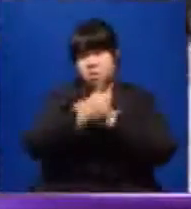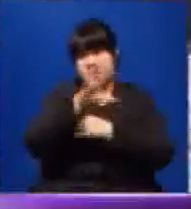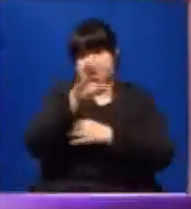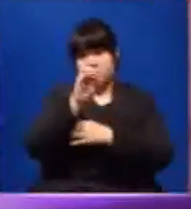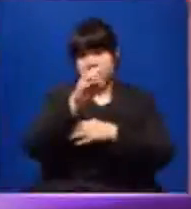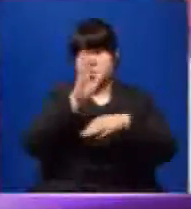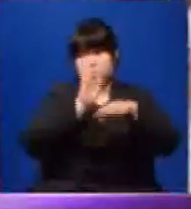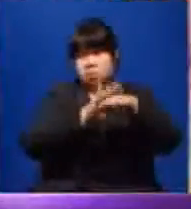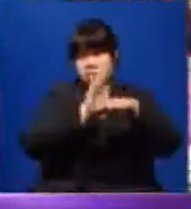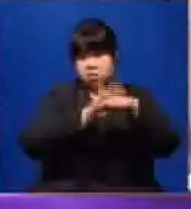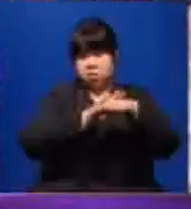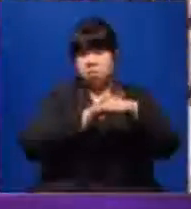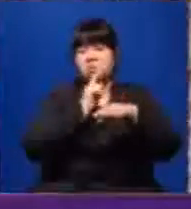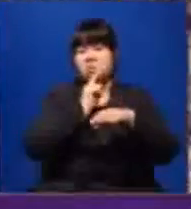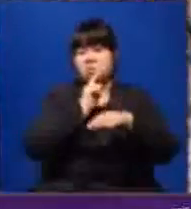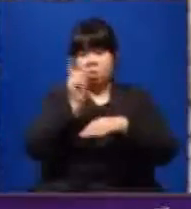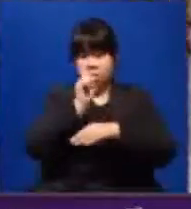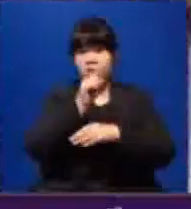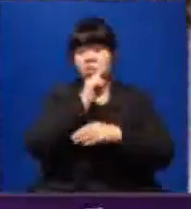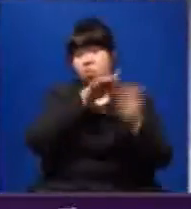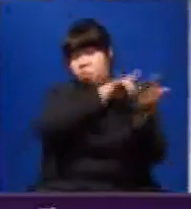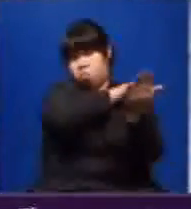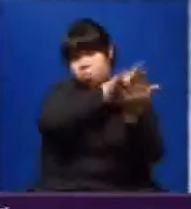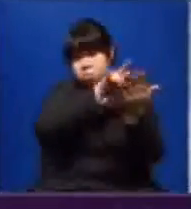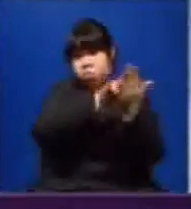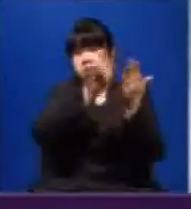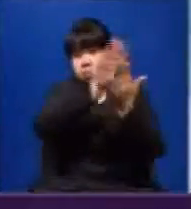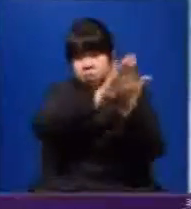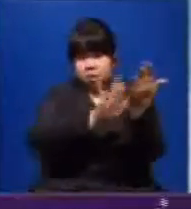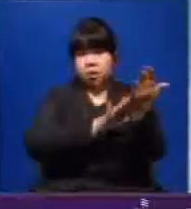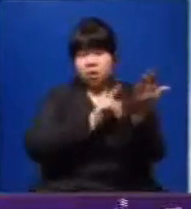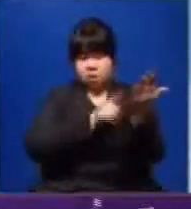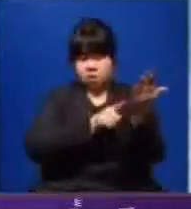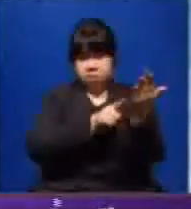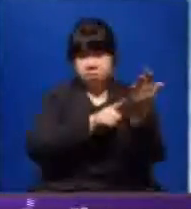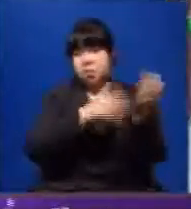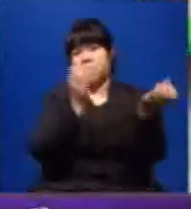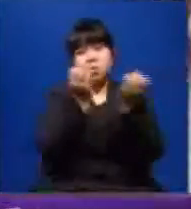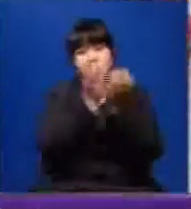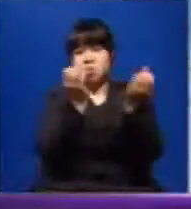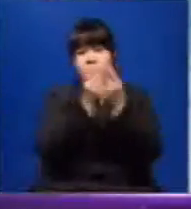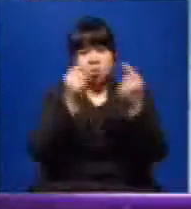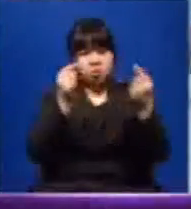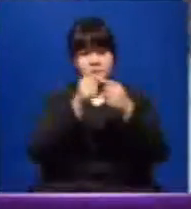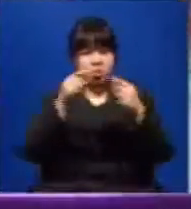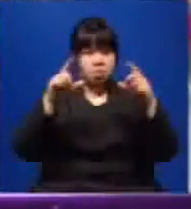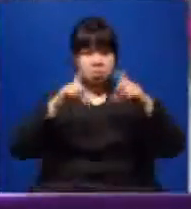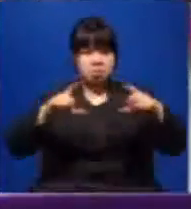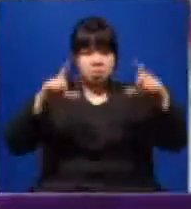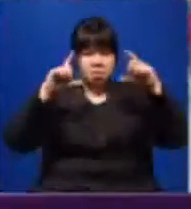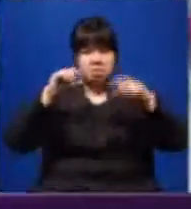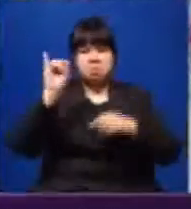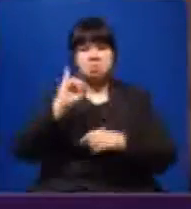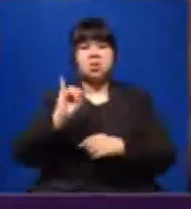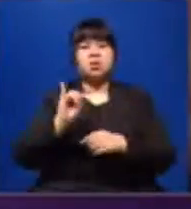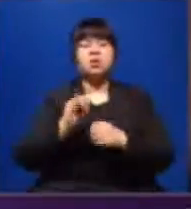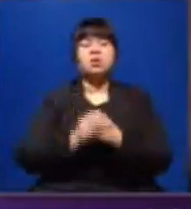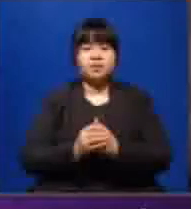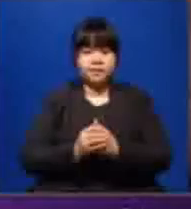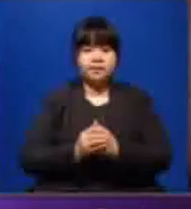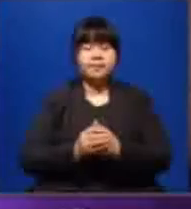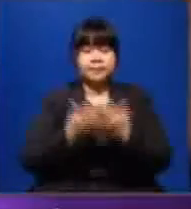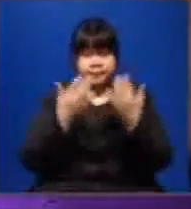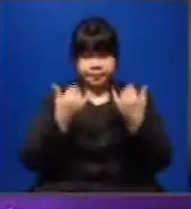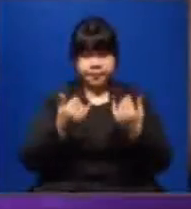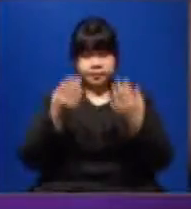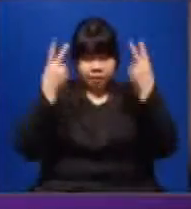าเตือนพลเมืองของตนเองในการเดินทางเข้าประเทศไทยซึ่งส่งผลกระทบต่อภาพลักษณ์ด้านการท่องเที่ยวมากขึ้นโดยนายกสมา